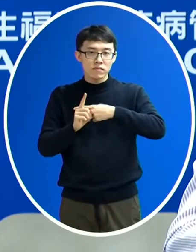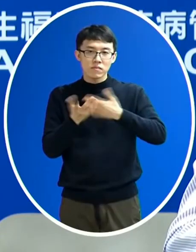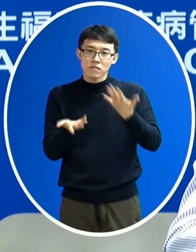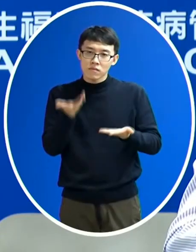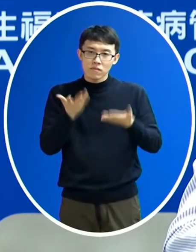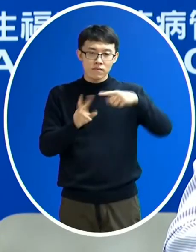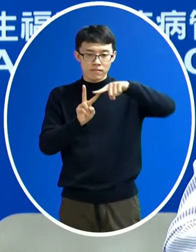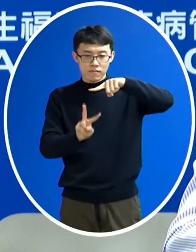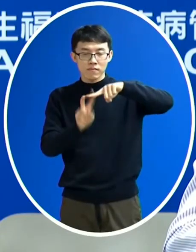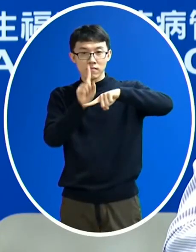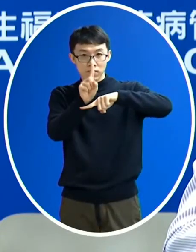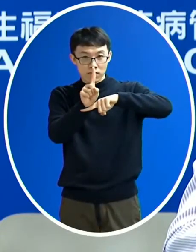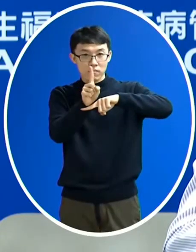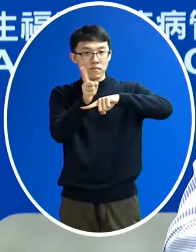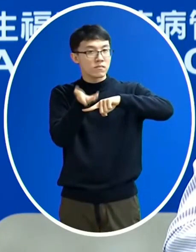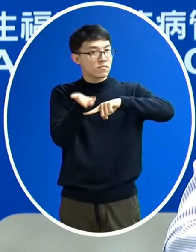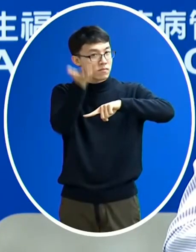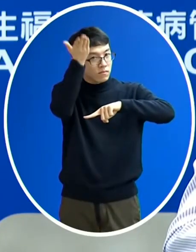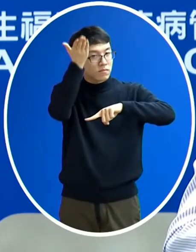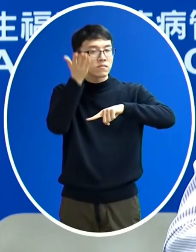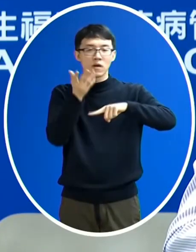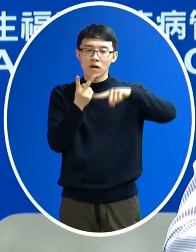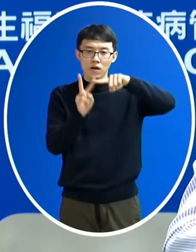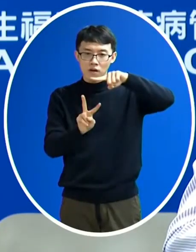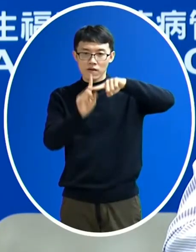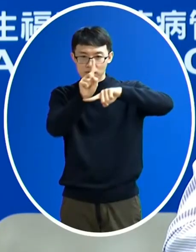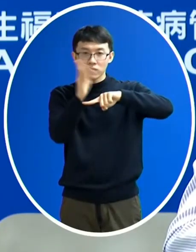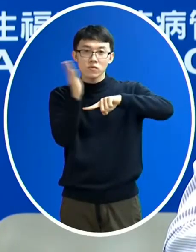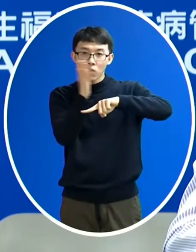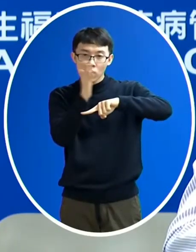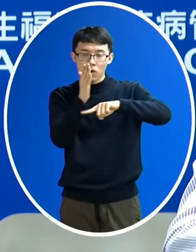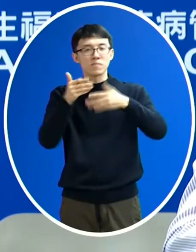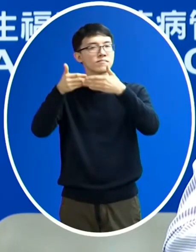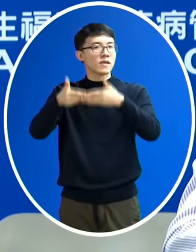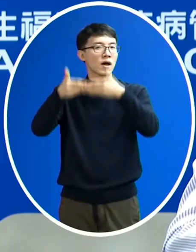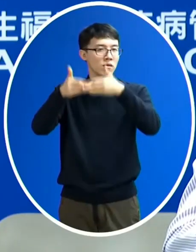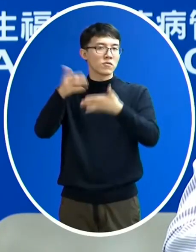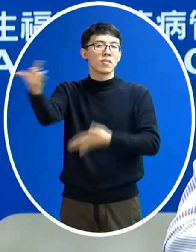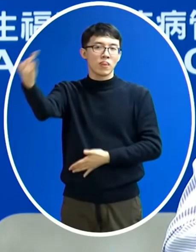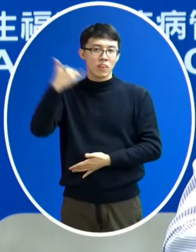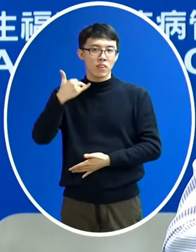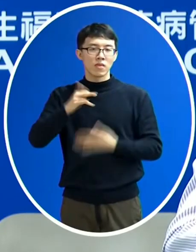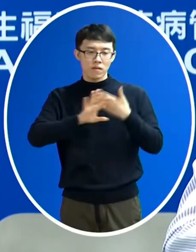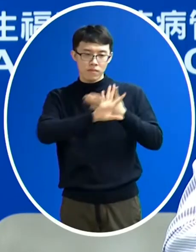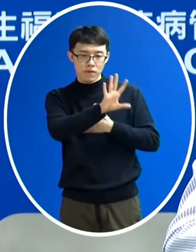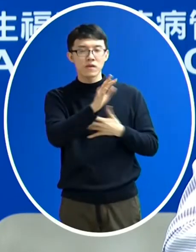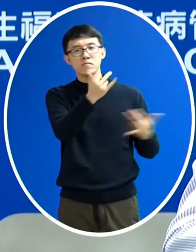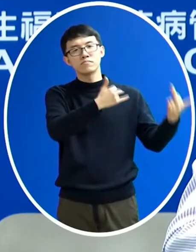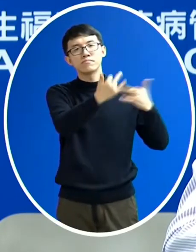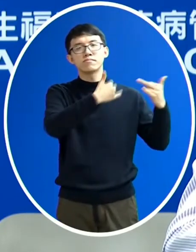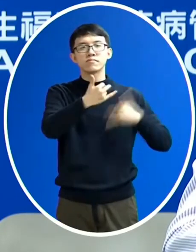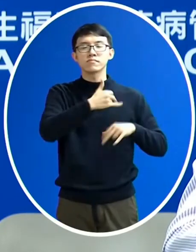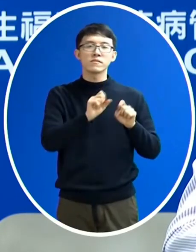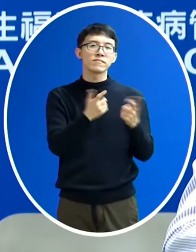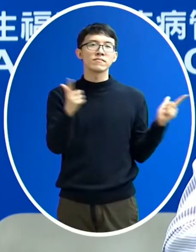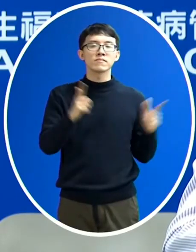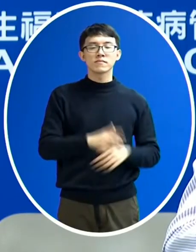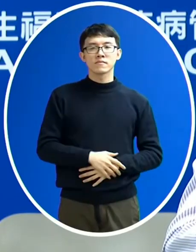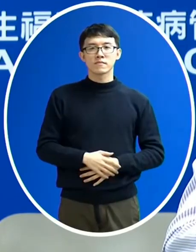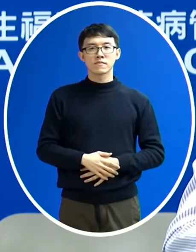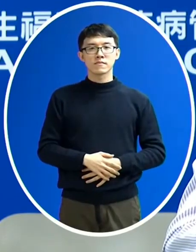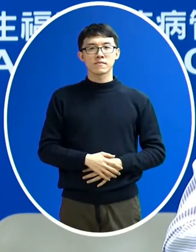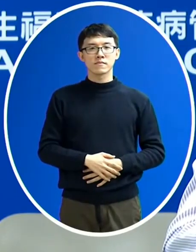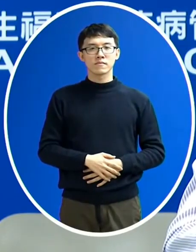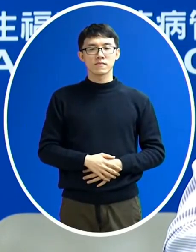半，大概是一半的比例是来自于中国，那其他的是各国，那大概是一半的比例，